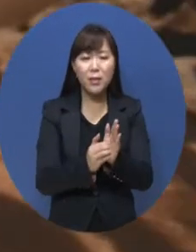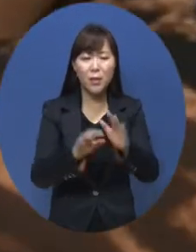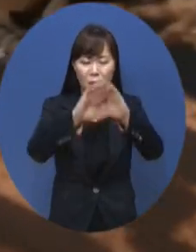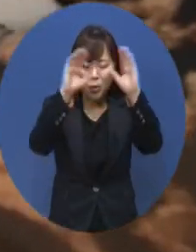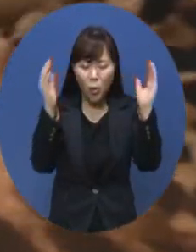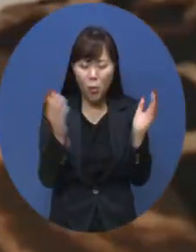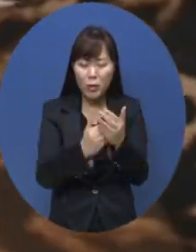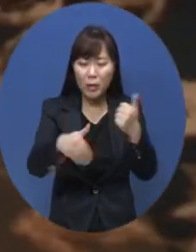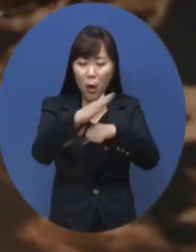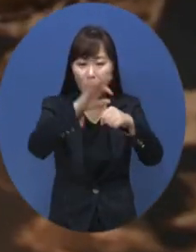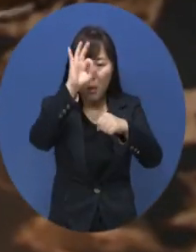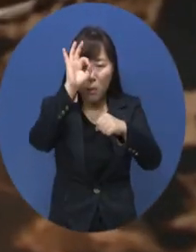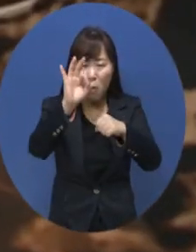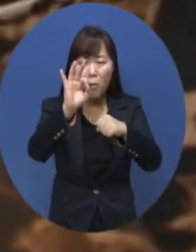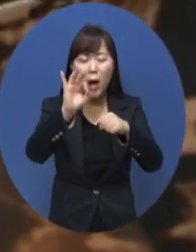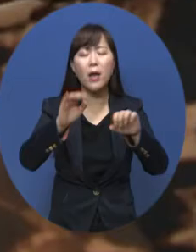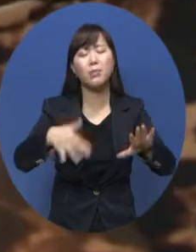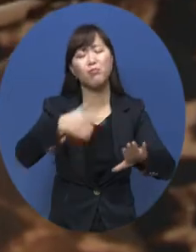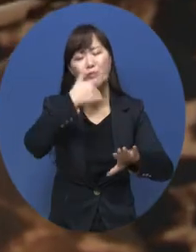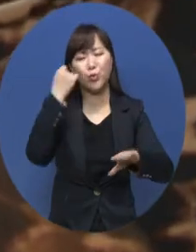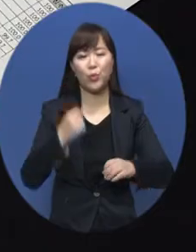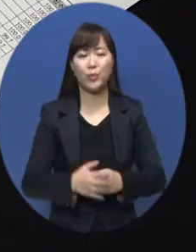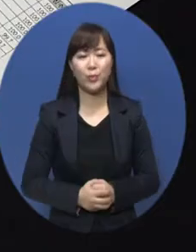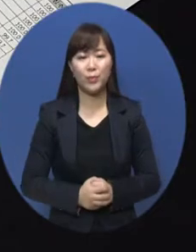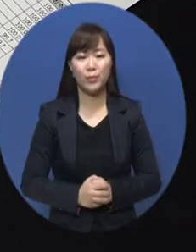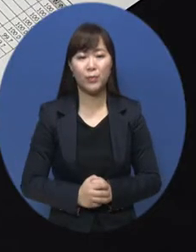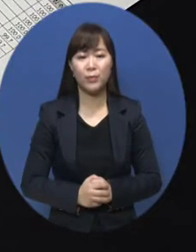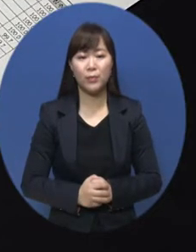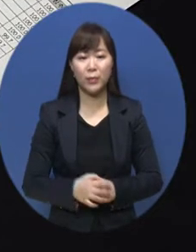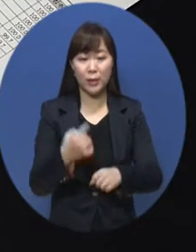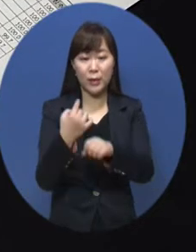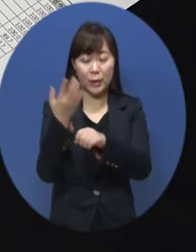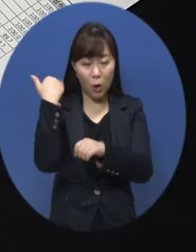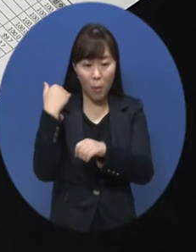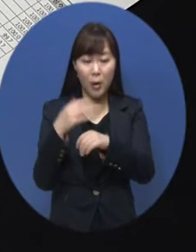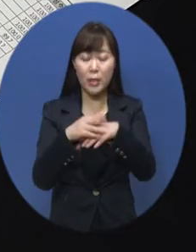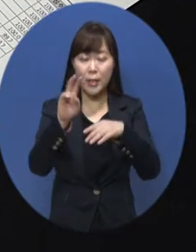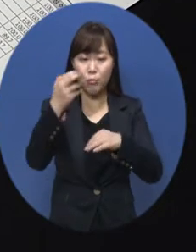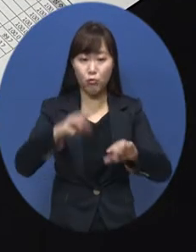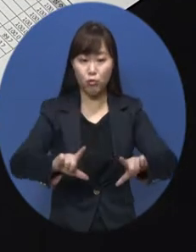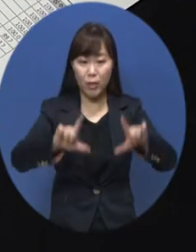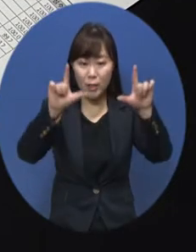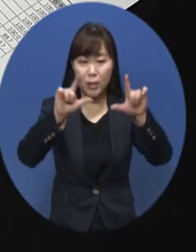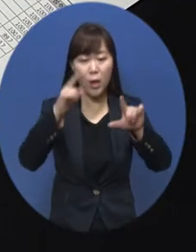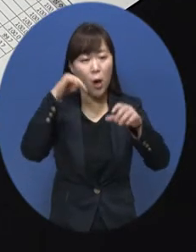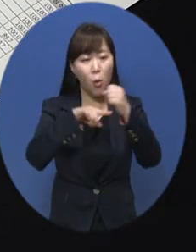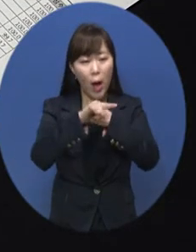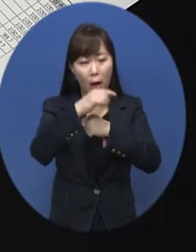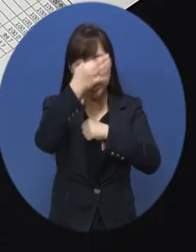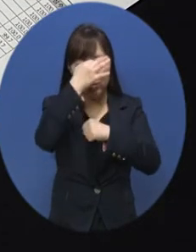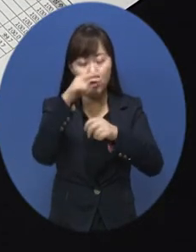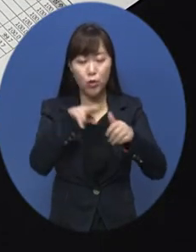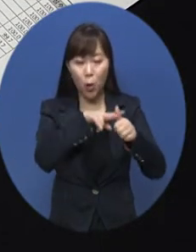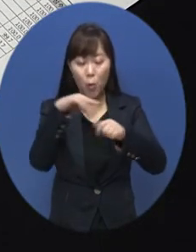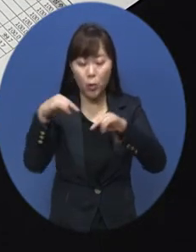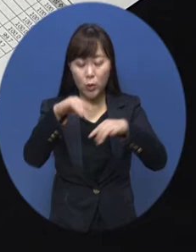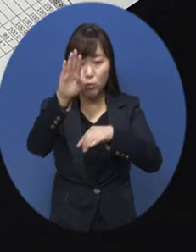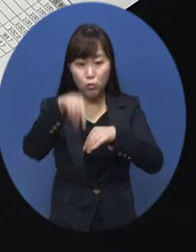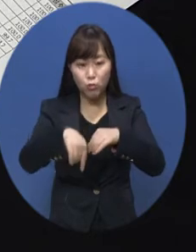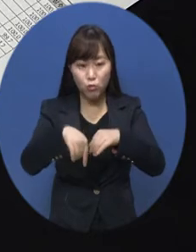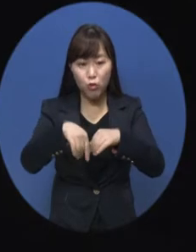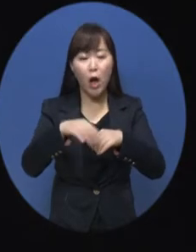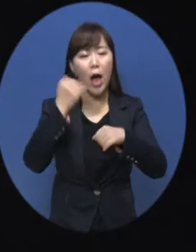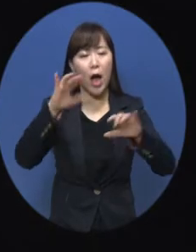전반적인 수준은 낮은 것으로 드러났습니다. 지난달 29일 과학기술정보통신부는 국내